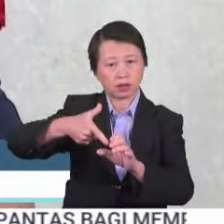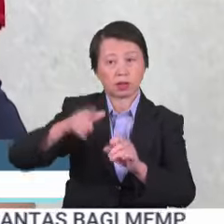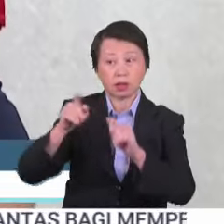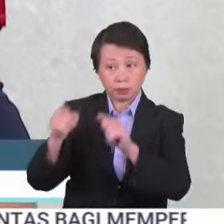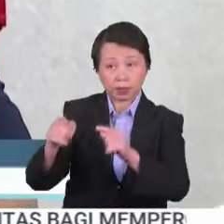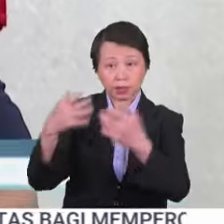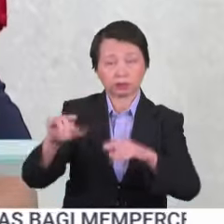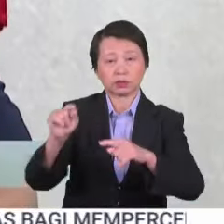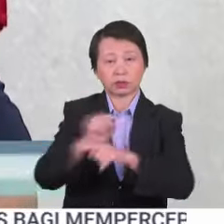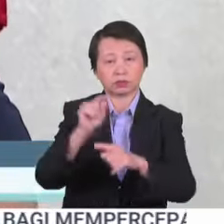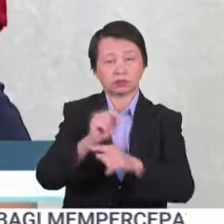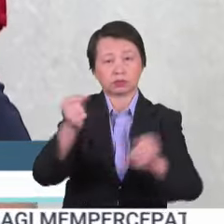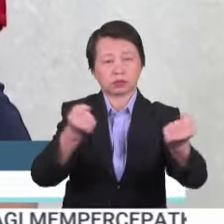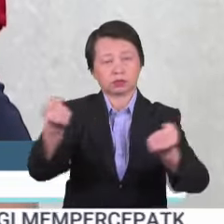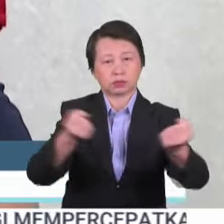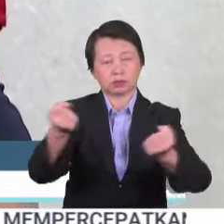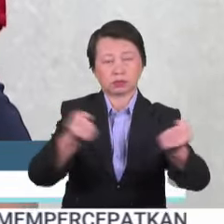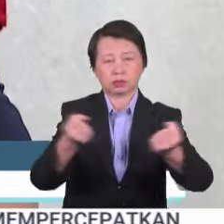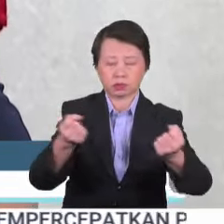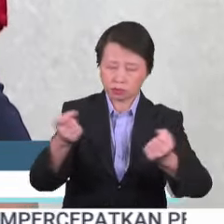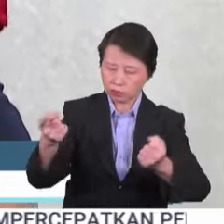mereka telah menggunakan kenderaan